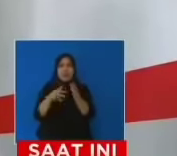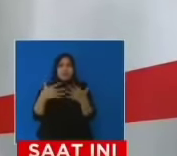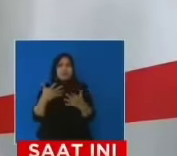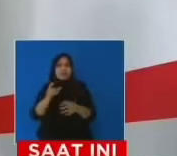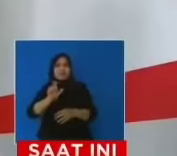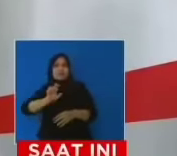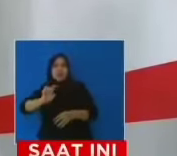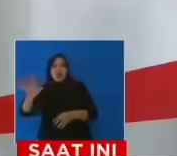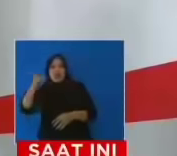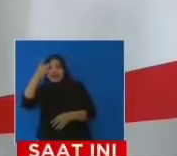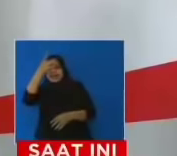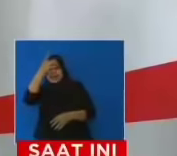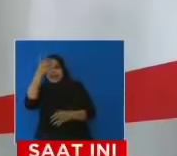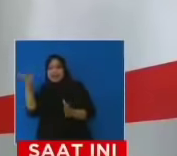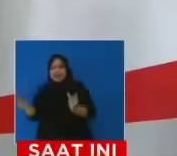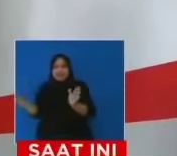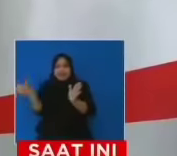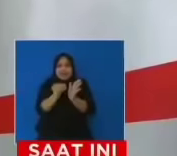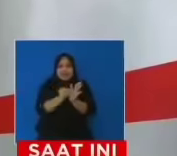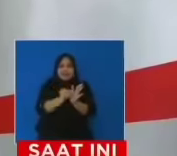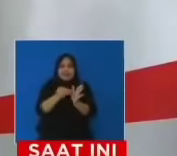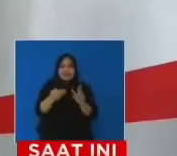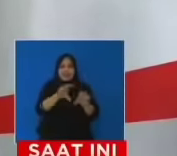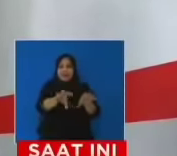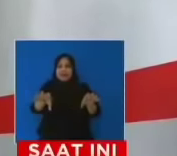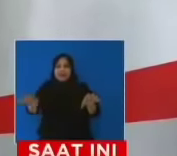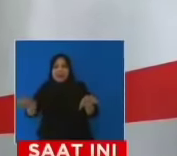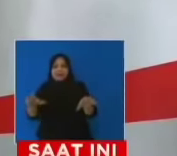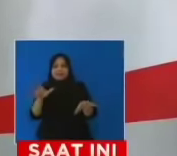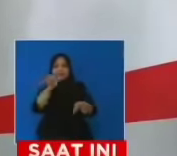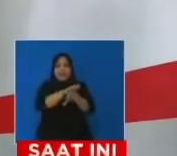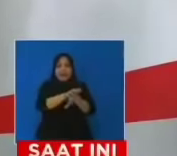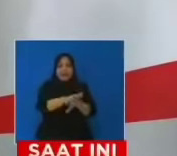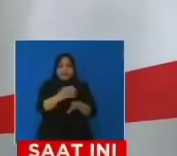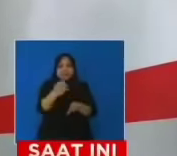sakit yang mungkin tertinggal di barang-barang di sekitar kita.